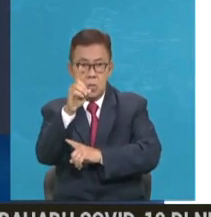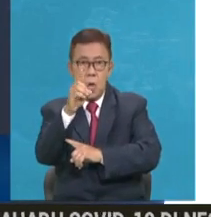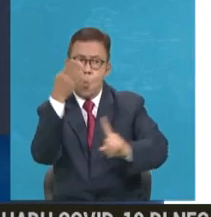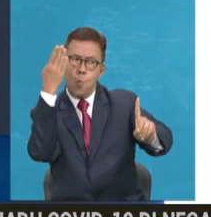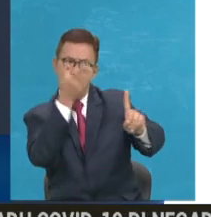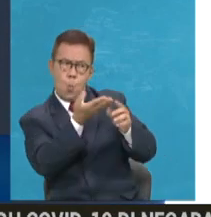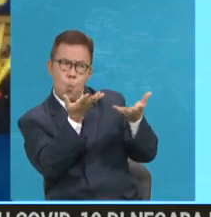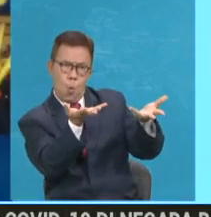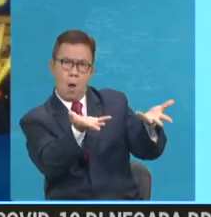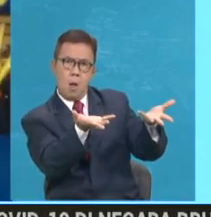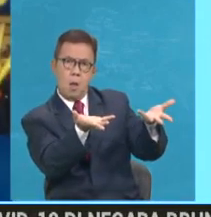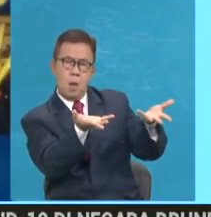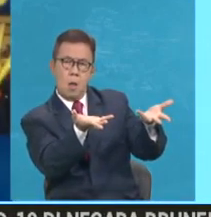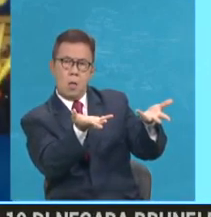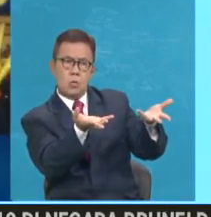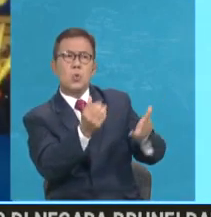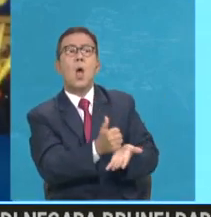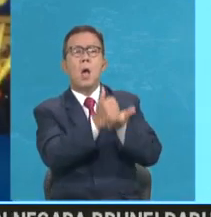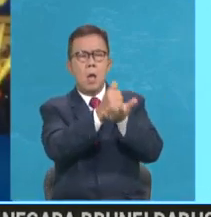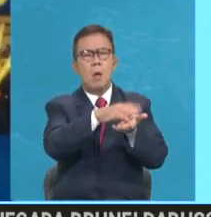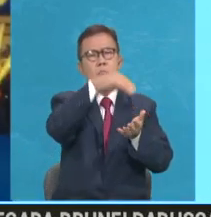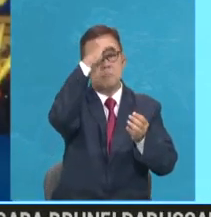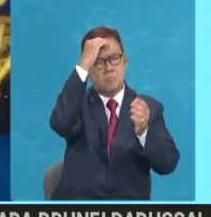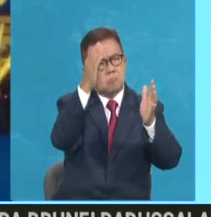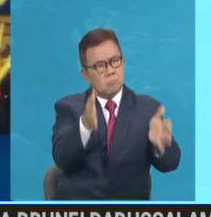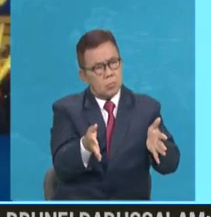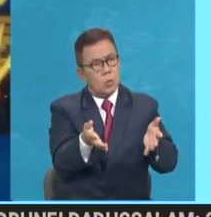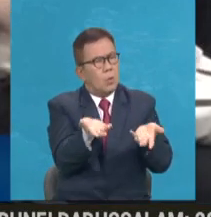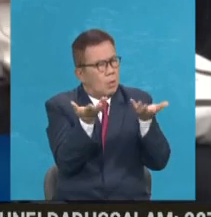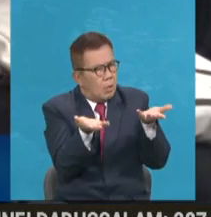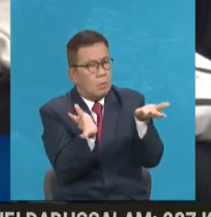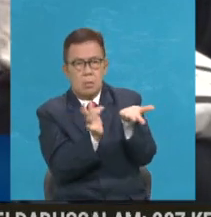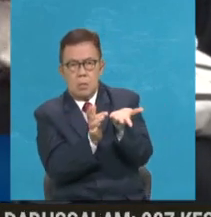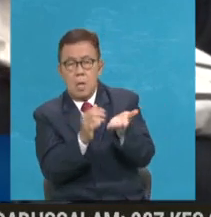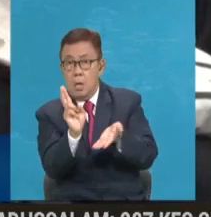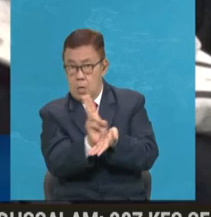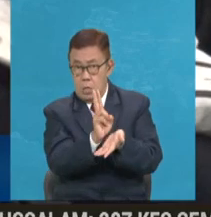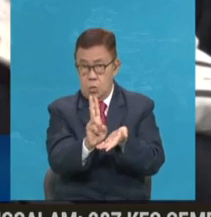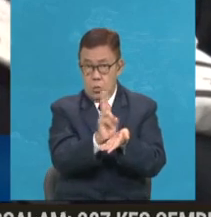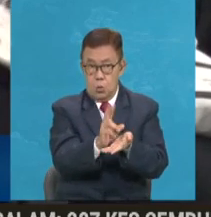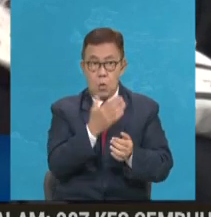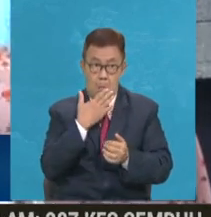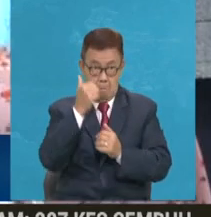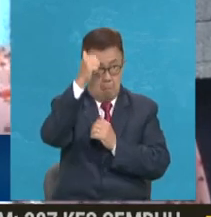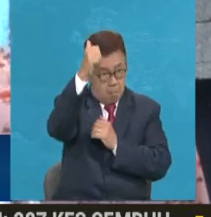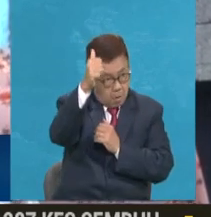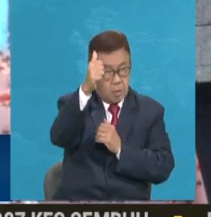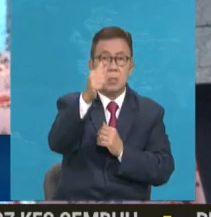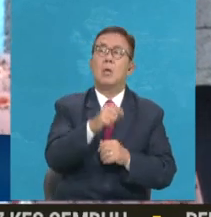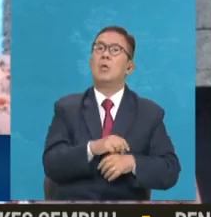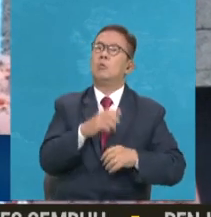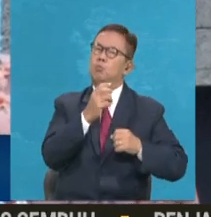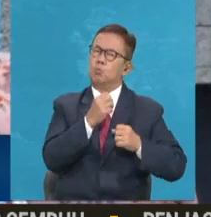untuk membedakan kepada pelajar terhadap kajian teknikal dan menggunakan teknologi maju yang digunakan dalam